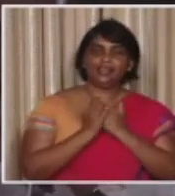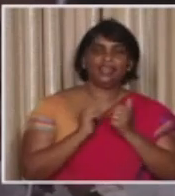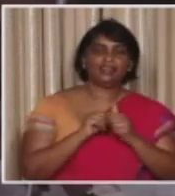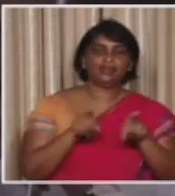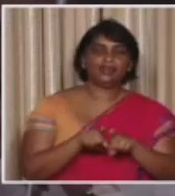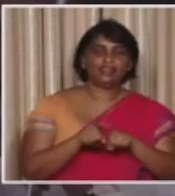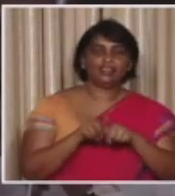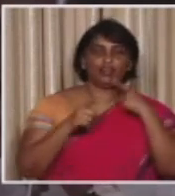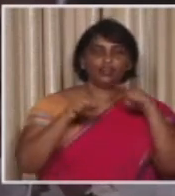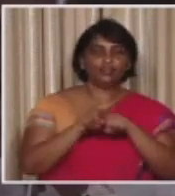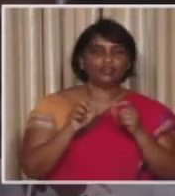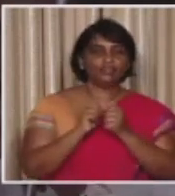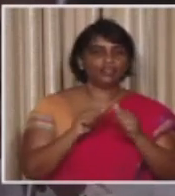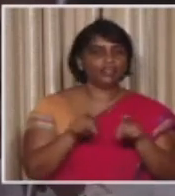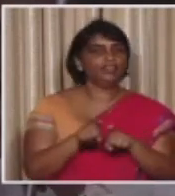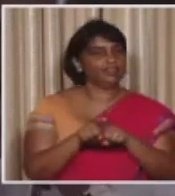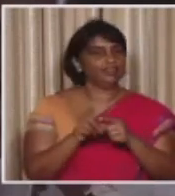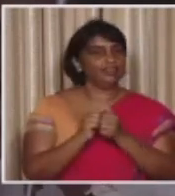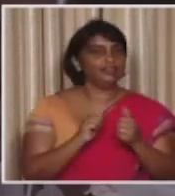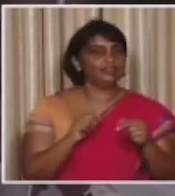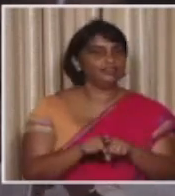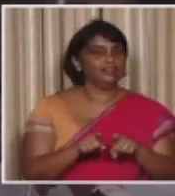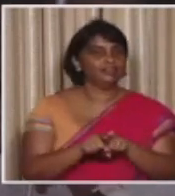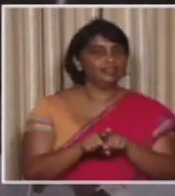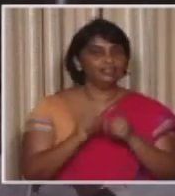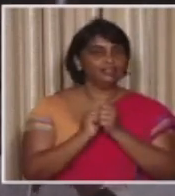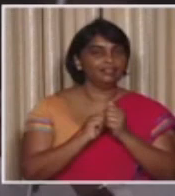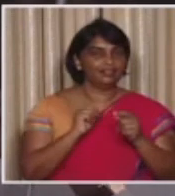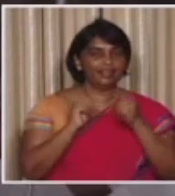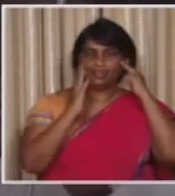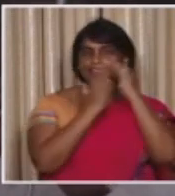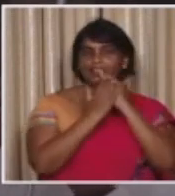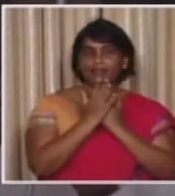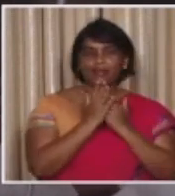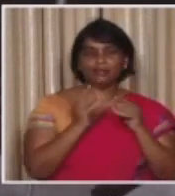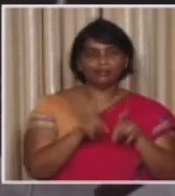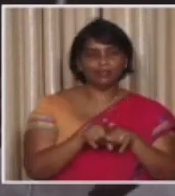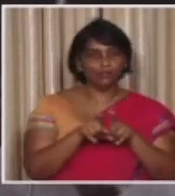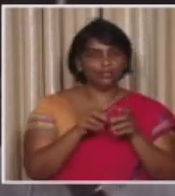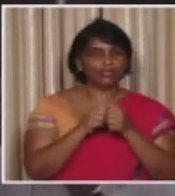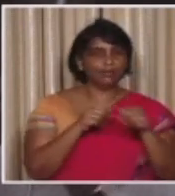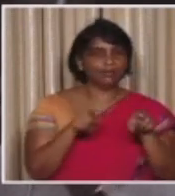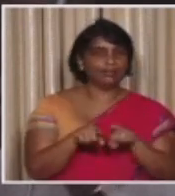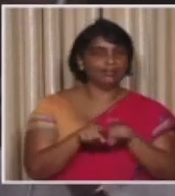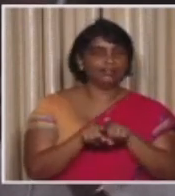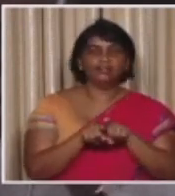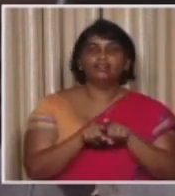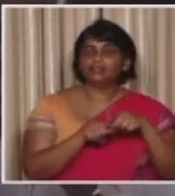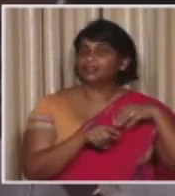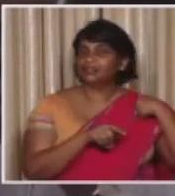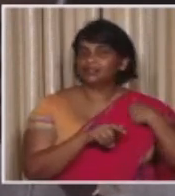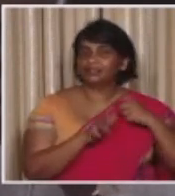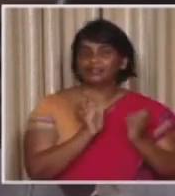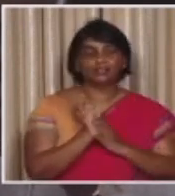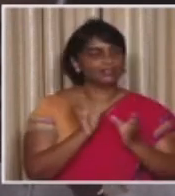මුදල් වෙන් කරනවා වගේම මේ මූල්‍ය බලය විගණනය කිරීමේ අයිතියත් මේ පාර්ලිමේන්තුවට තියෙනවා ඒක ක්‍රියාත්මක කරන්නේ මේ ප්‍රධාන කාරක